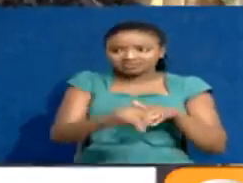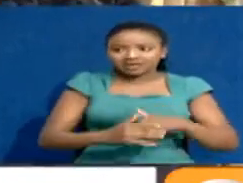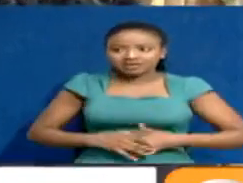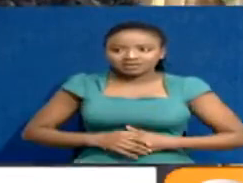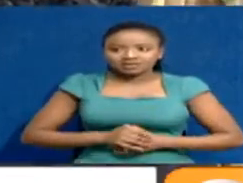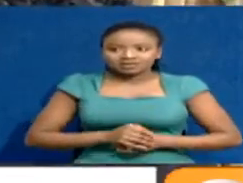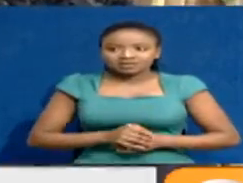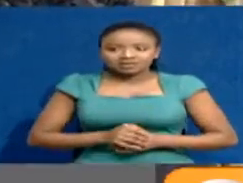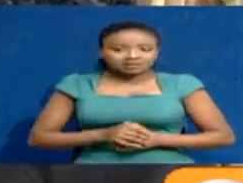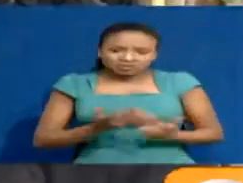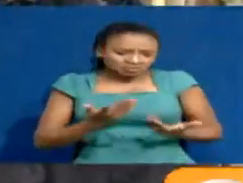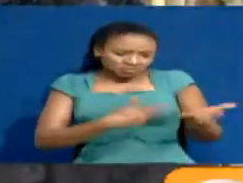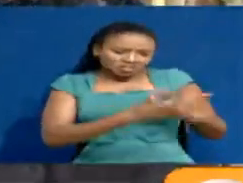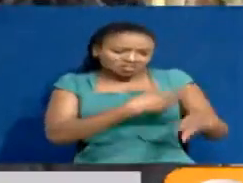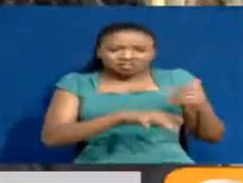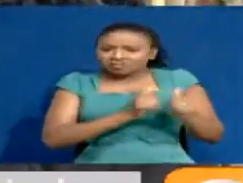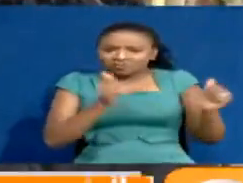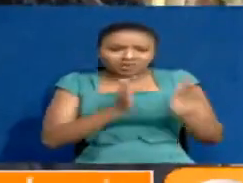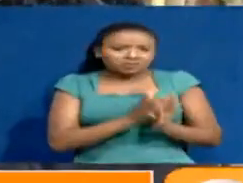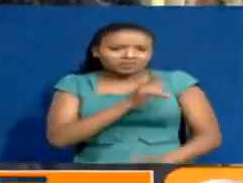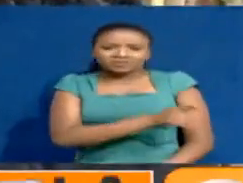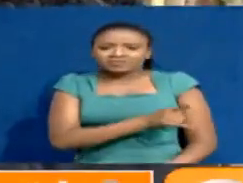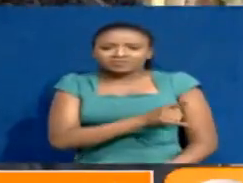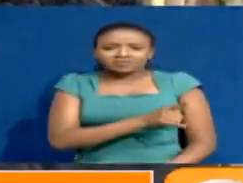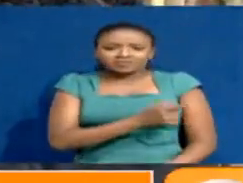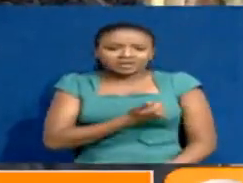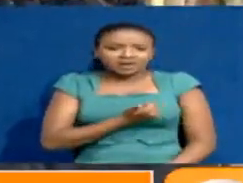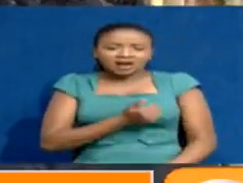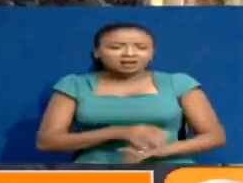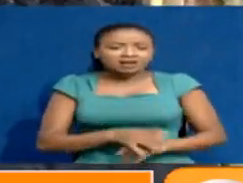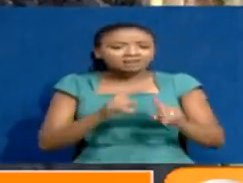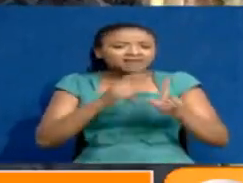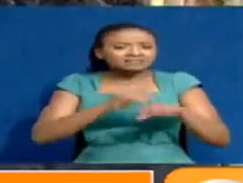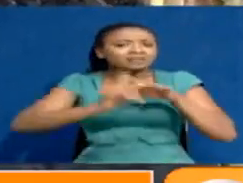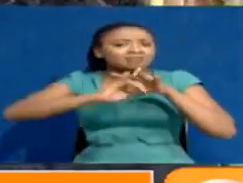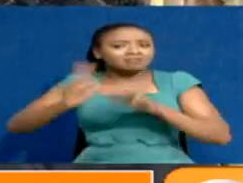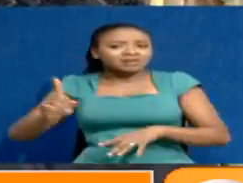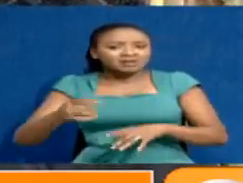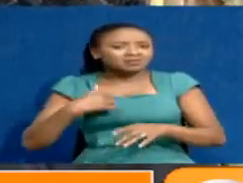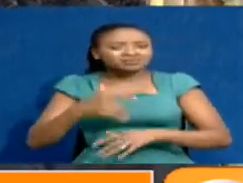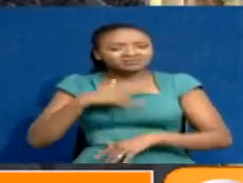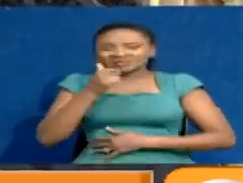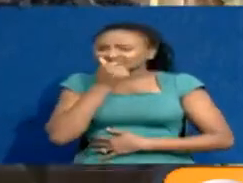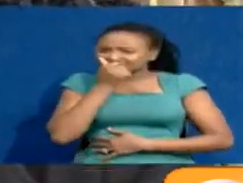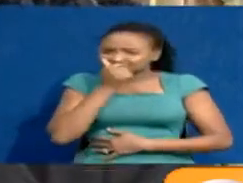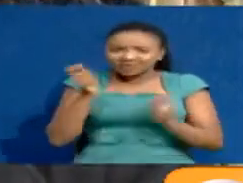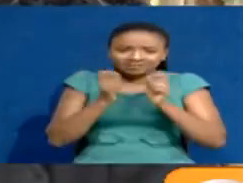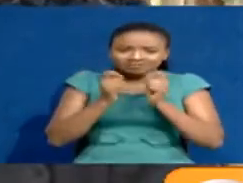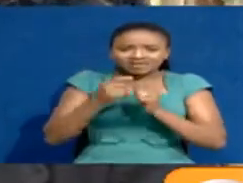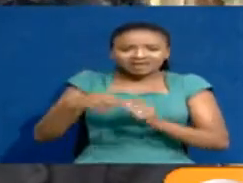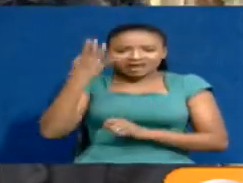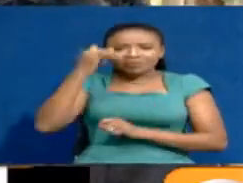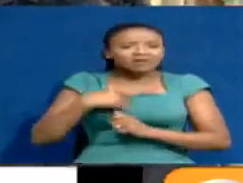Tulikuwa tuko sawa na Bella. Ila wakati alitoweka ilikuwa uchungu zaidi, kwa sababu nashindwa mbona Bella hange